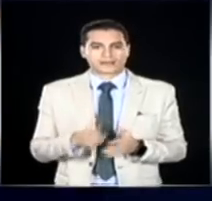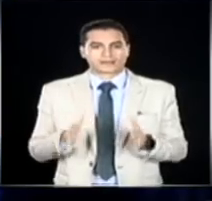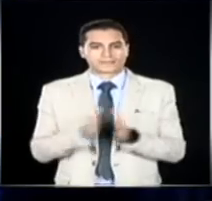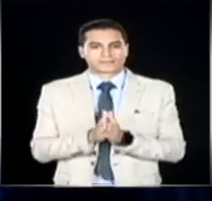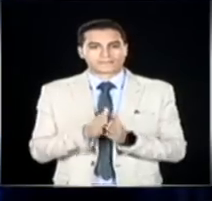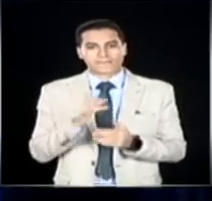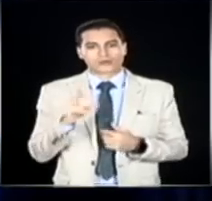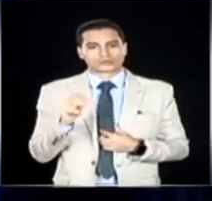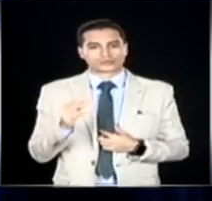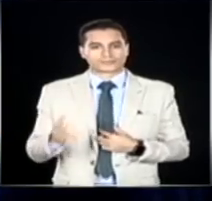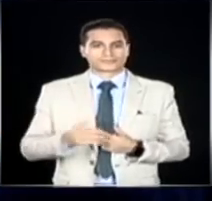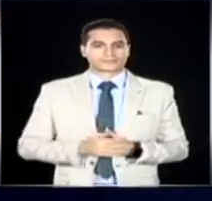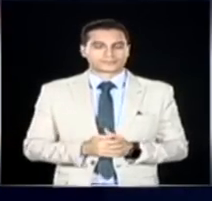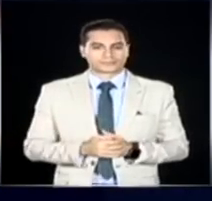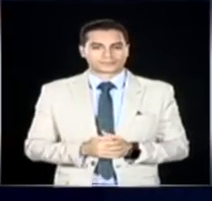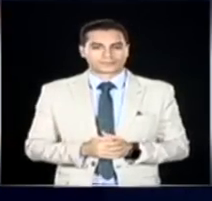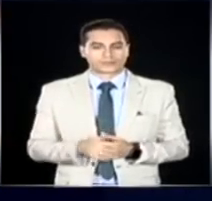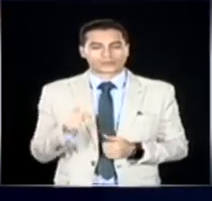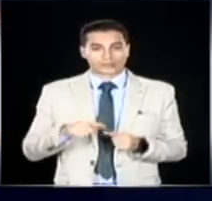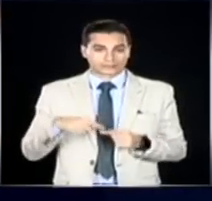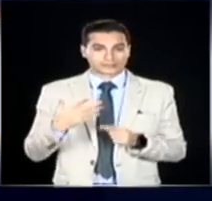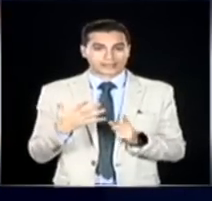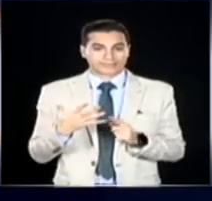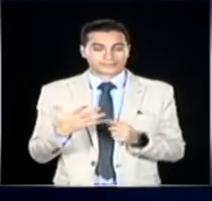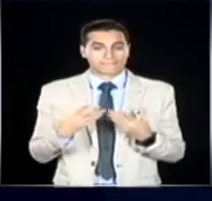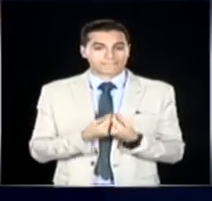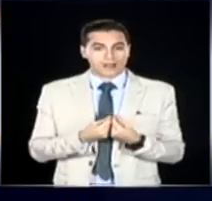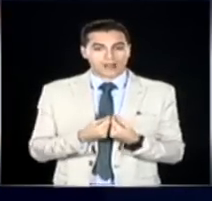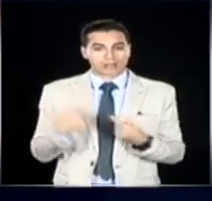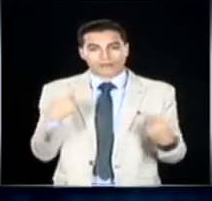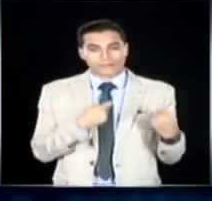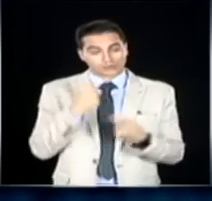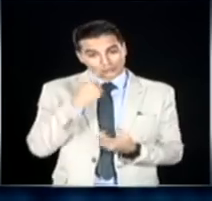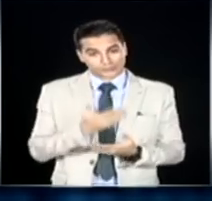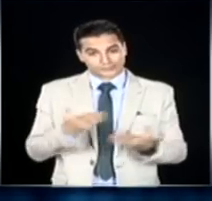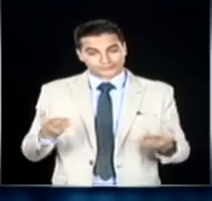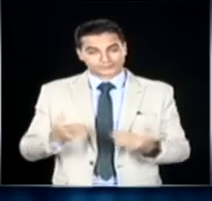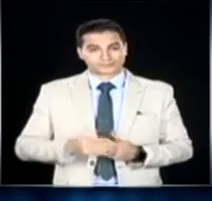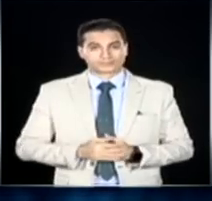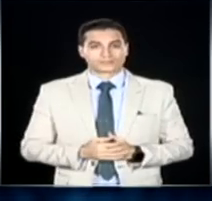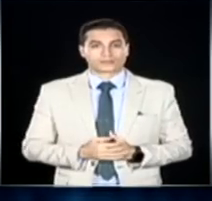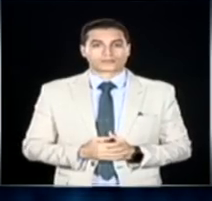1020 ودلوقتي مع الفقره الخامسه فقره ضربات الجزاء